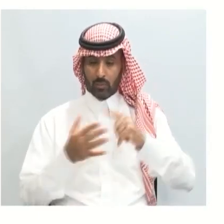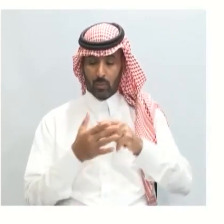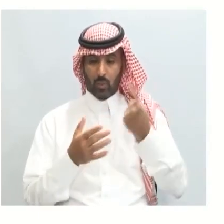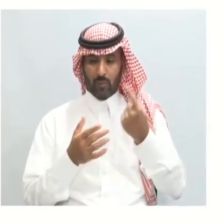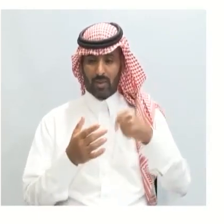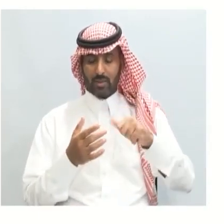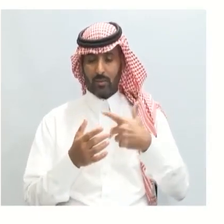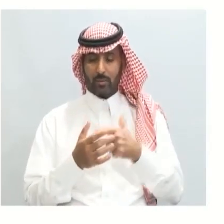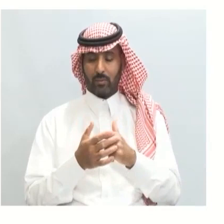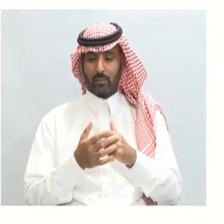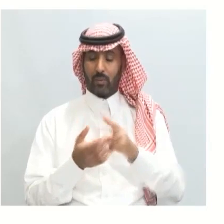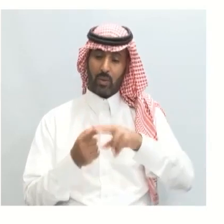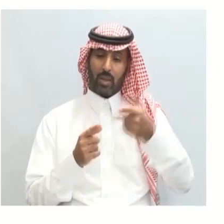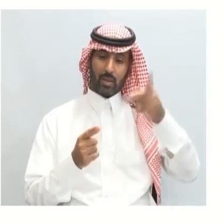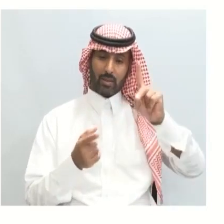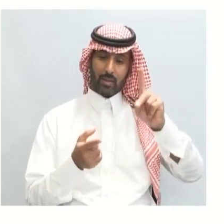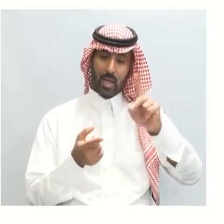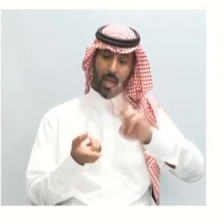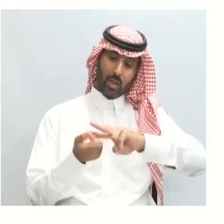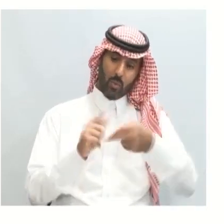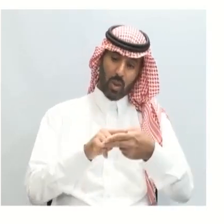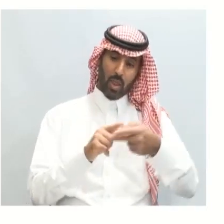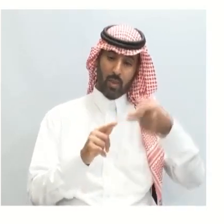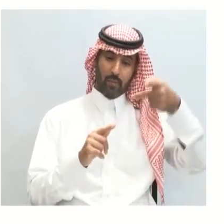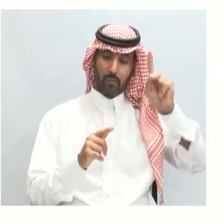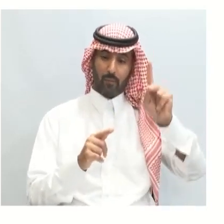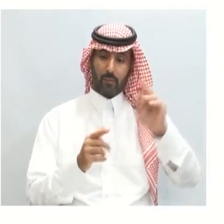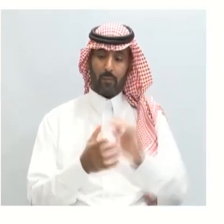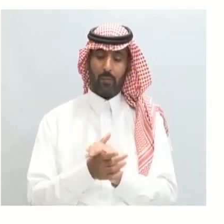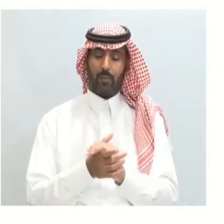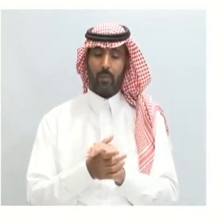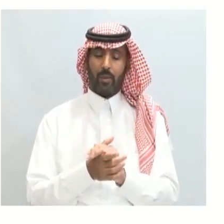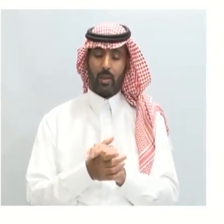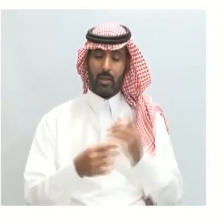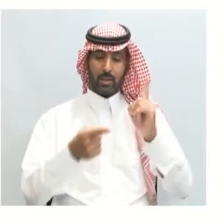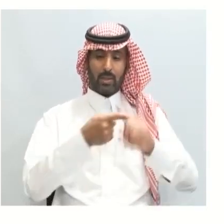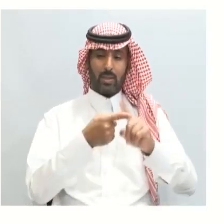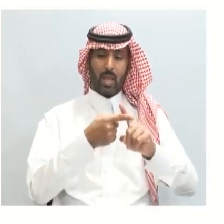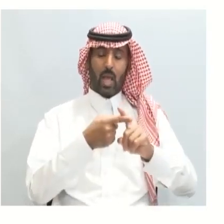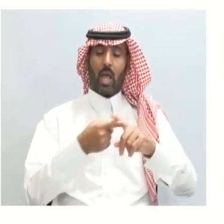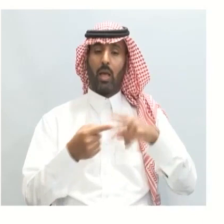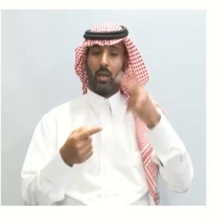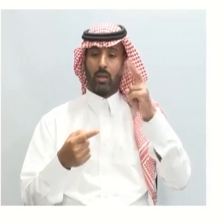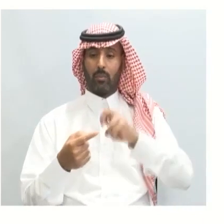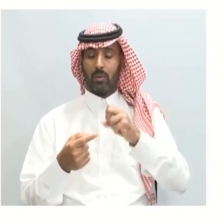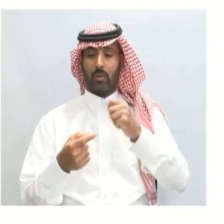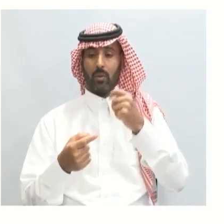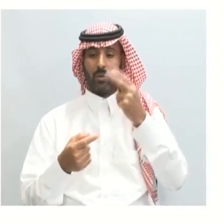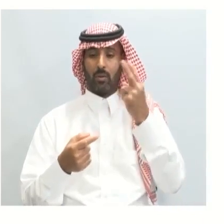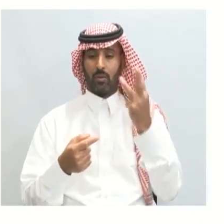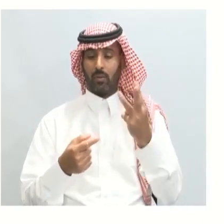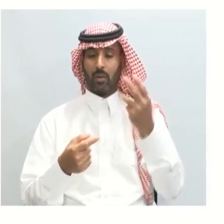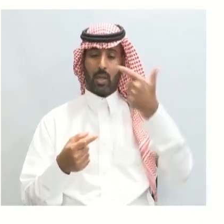درجه حراره سليلوزيه فنحتاج بعد الحساب ان نحوله من كالفن الى سليلوزيه